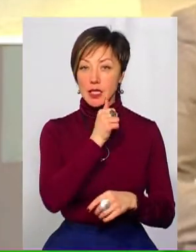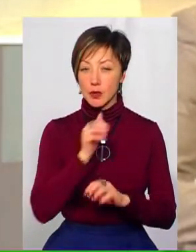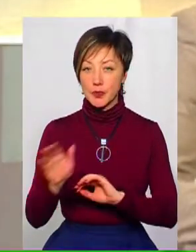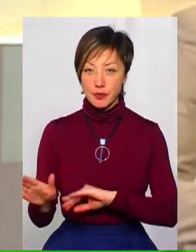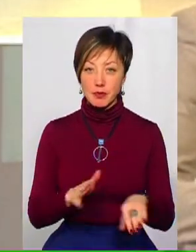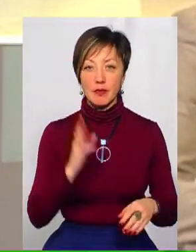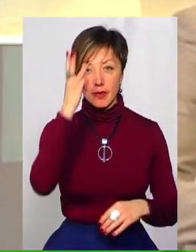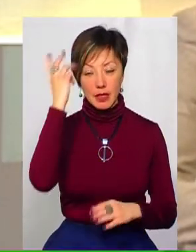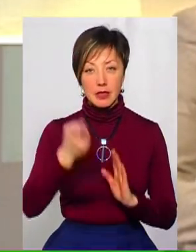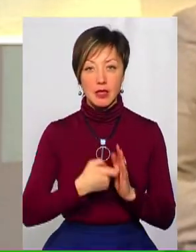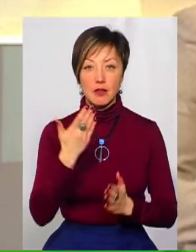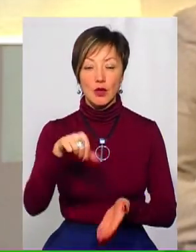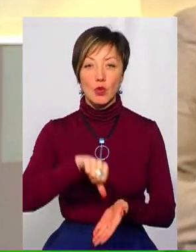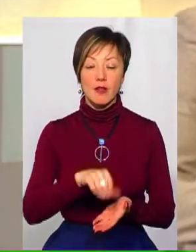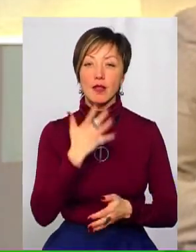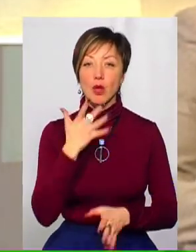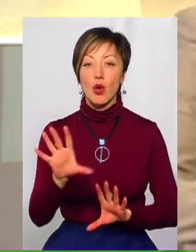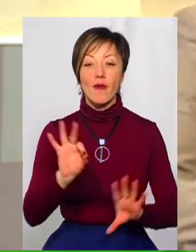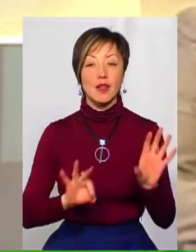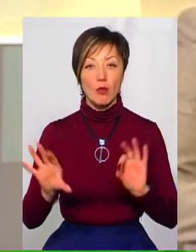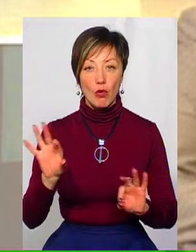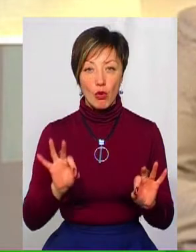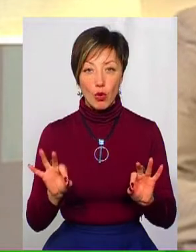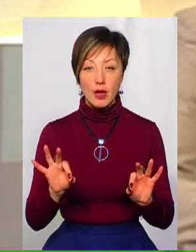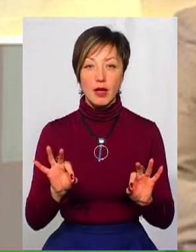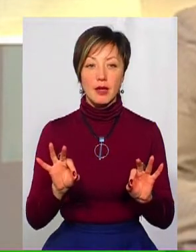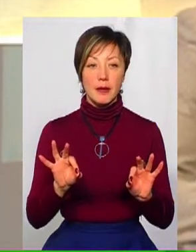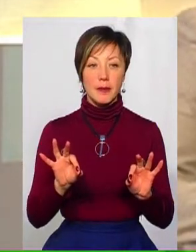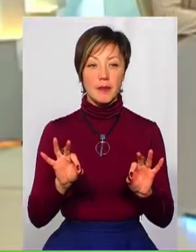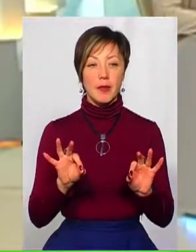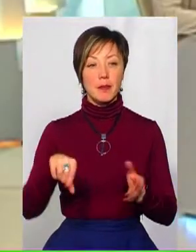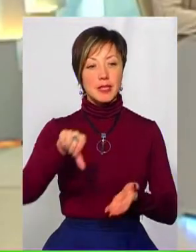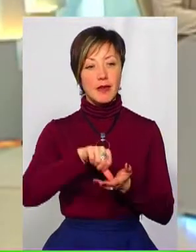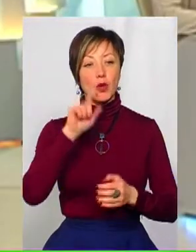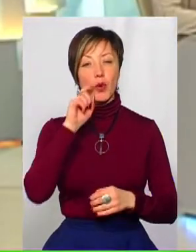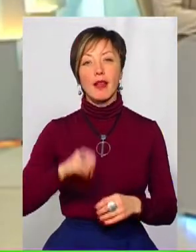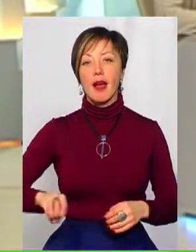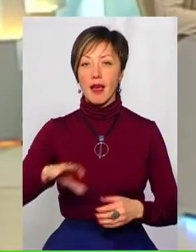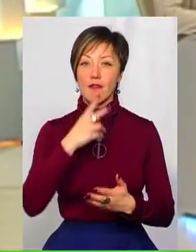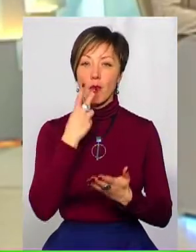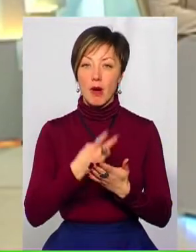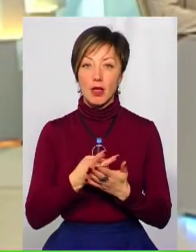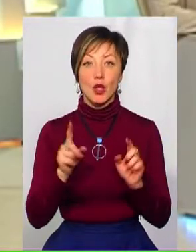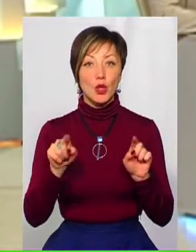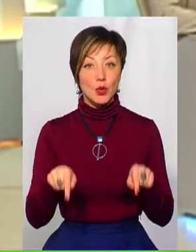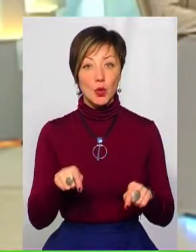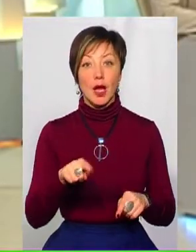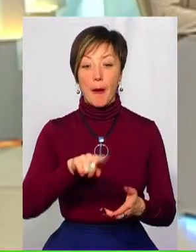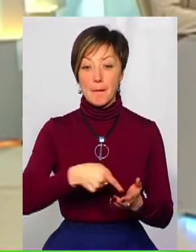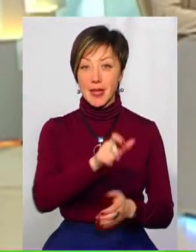будете брати участь у національному відборі, а ймовірно, ще й представляти Україну на Євробаченні, тут